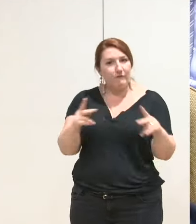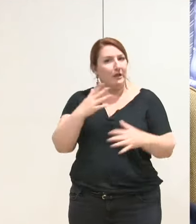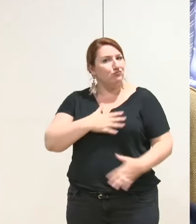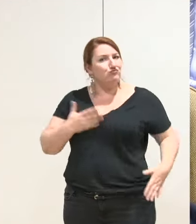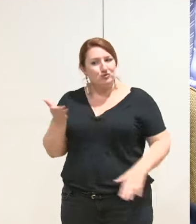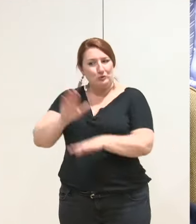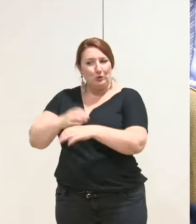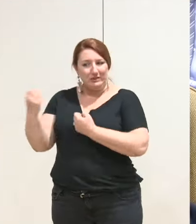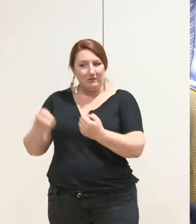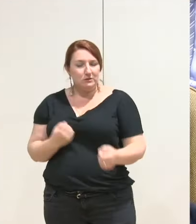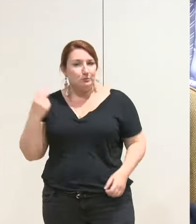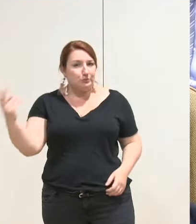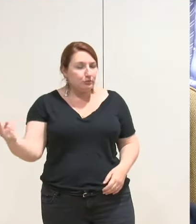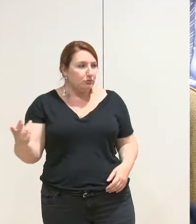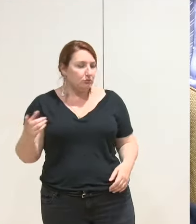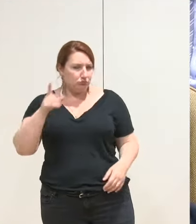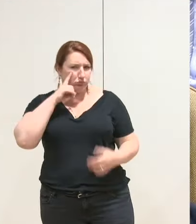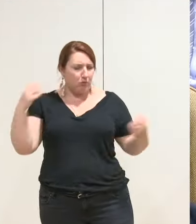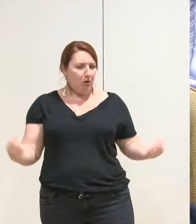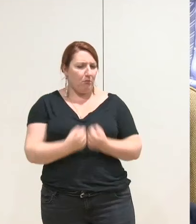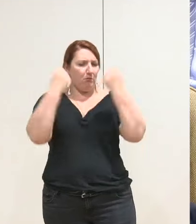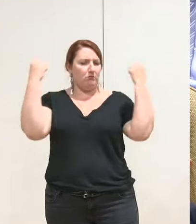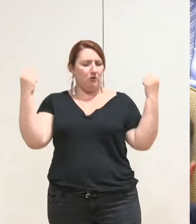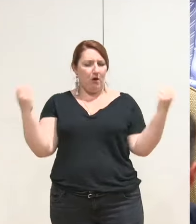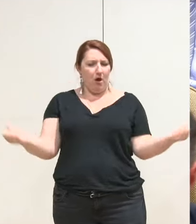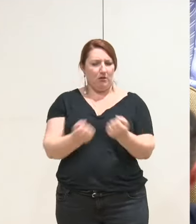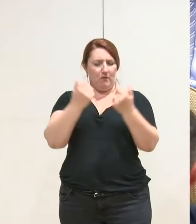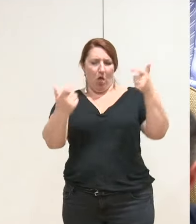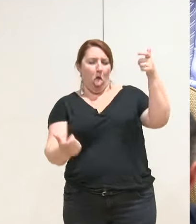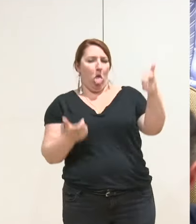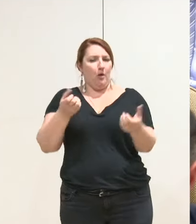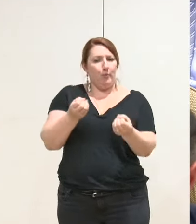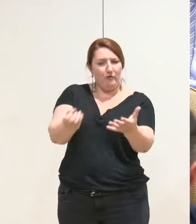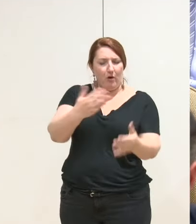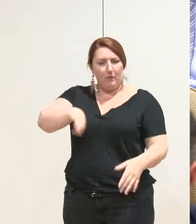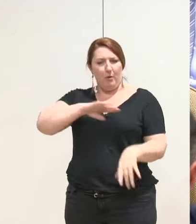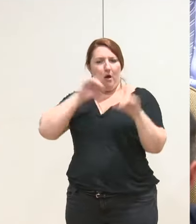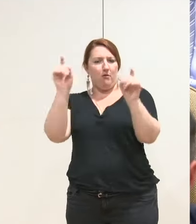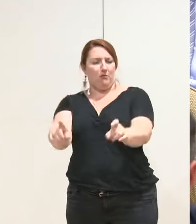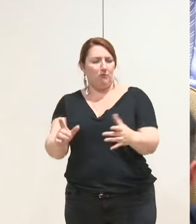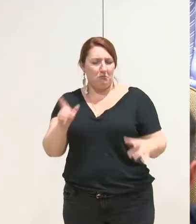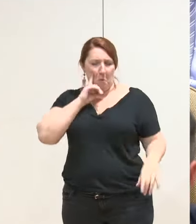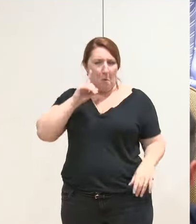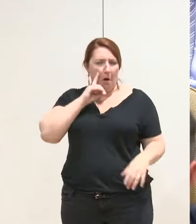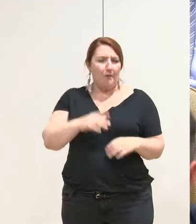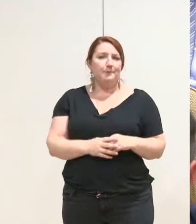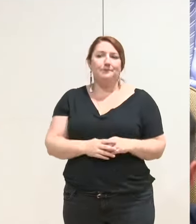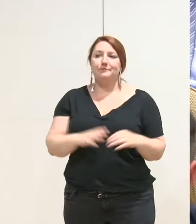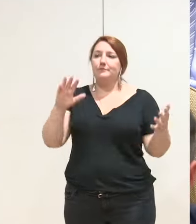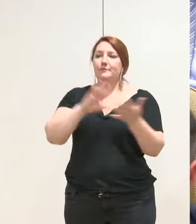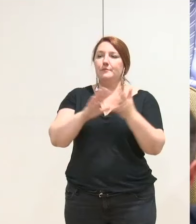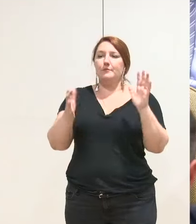ses prestations que dans le même temps elle met en danger l'activité d'un centre qu'elle lui a confié en tant